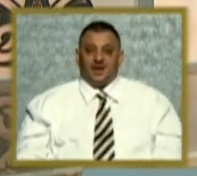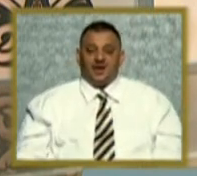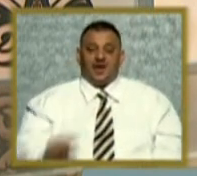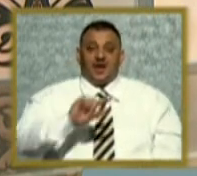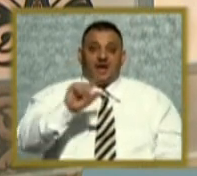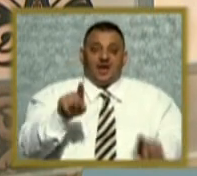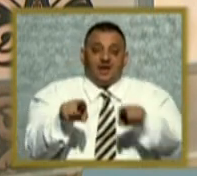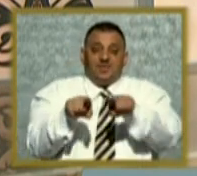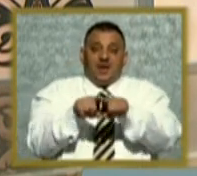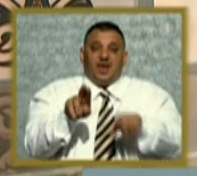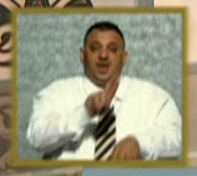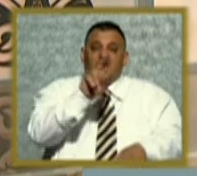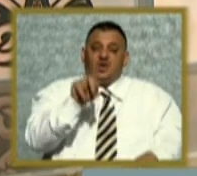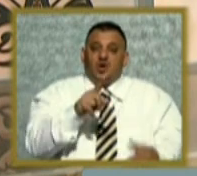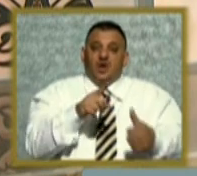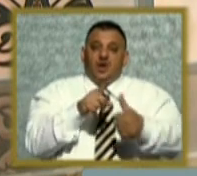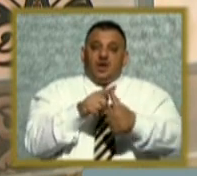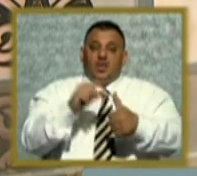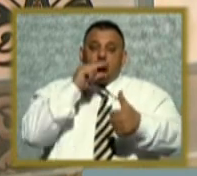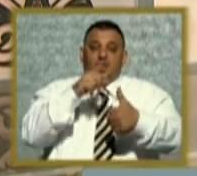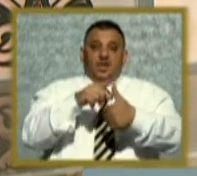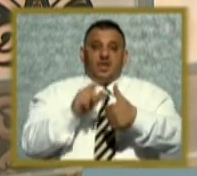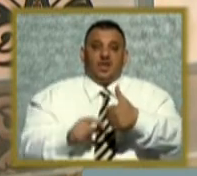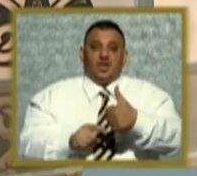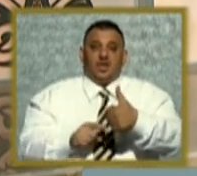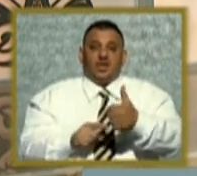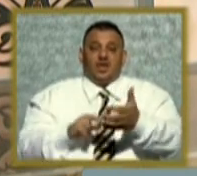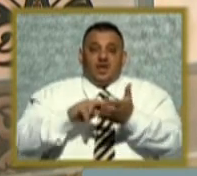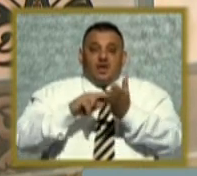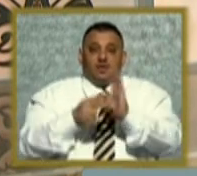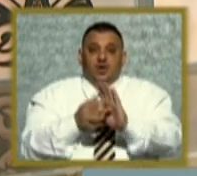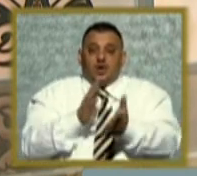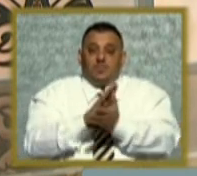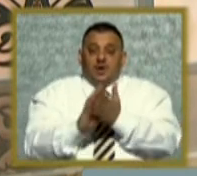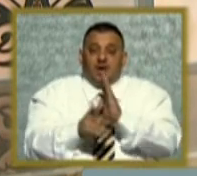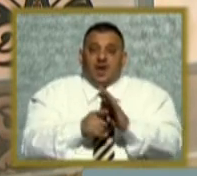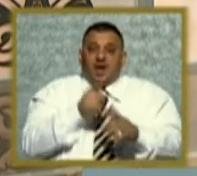أخي فضيلة الشيخ عزيز دكتور عزيز ما عندي حظ لأنك سألت سؤالي